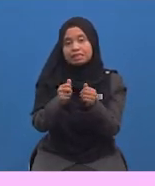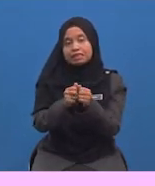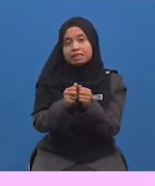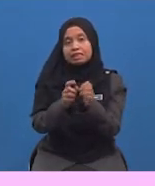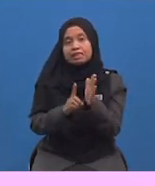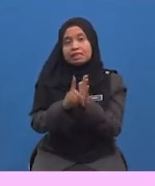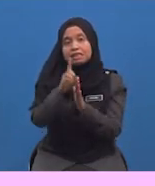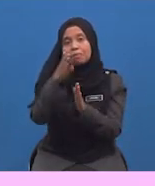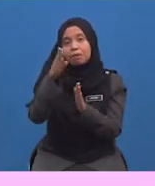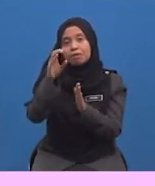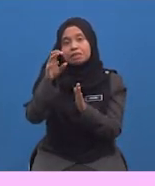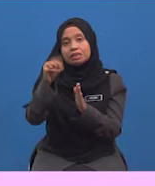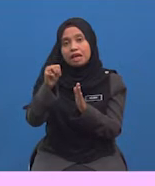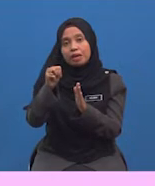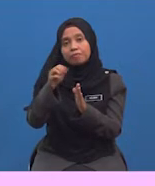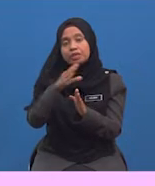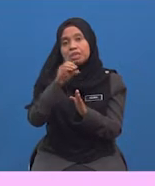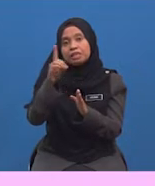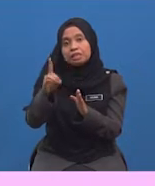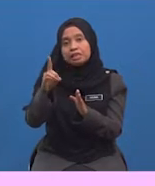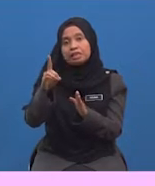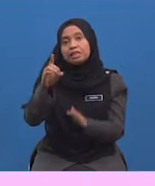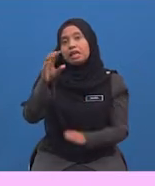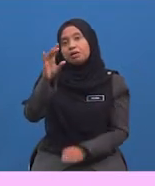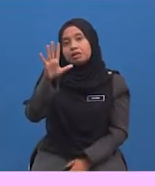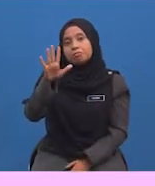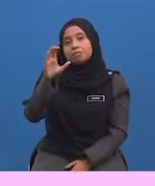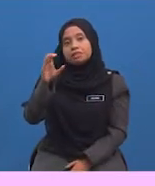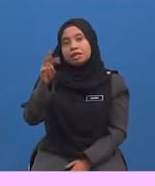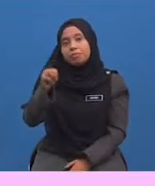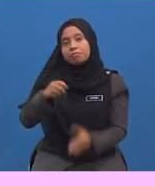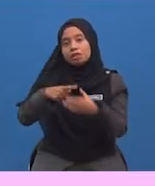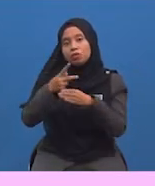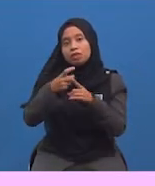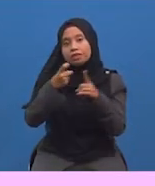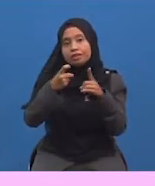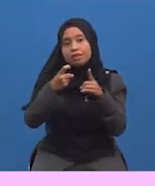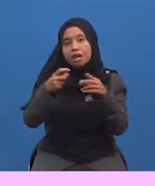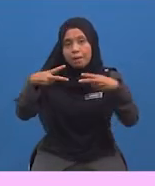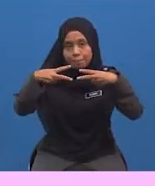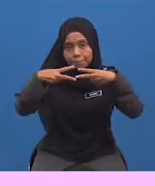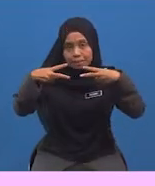cm dan diameter 5 cm dikeluarkan dari prisma itu.